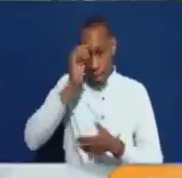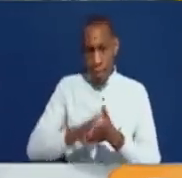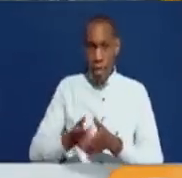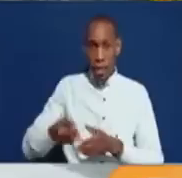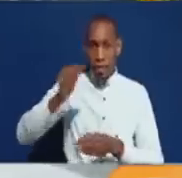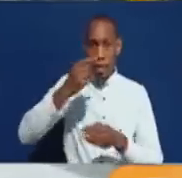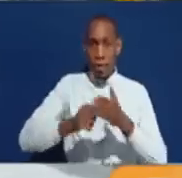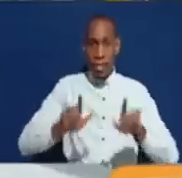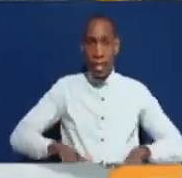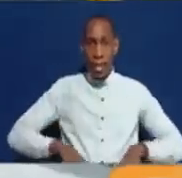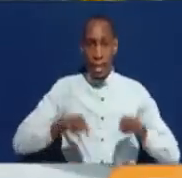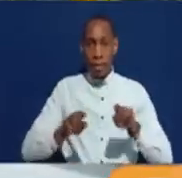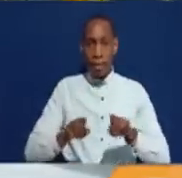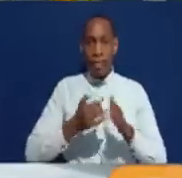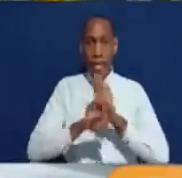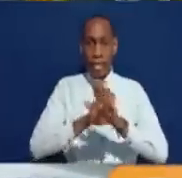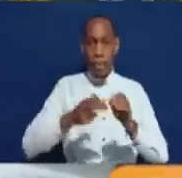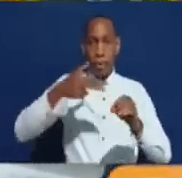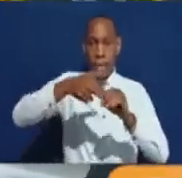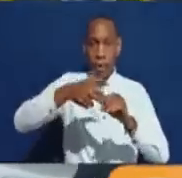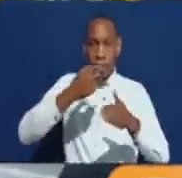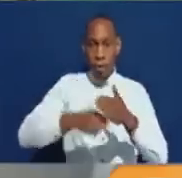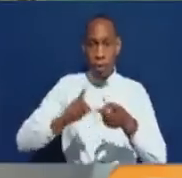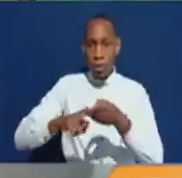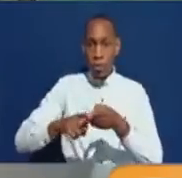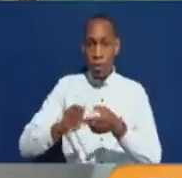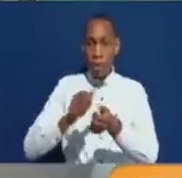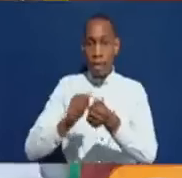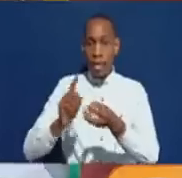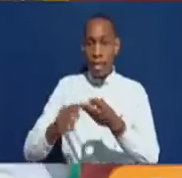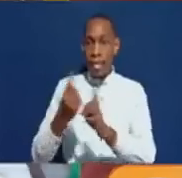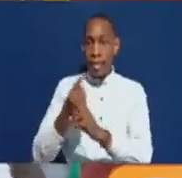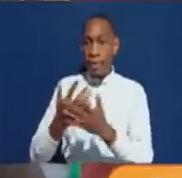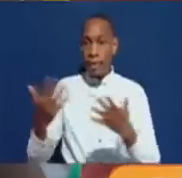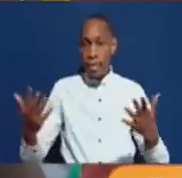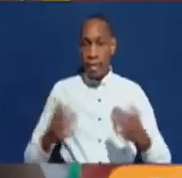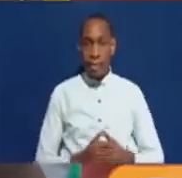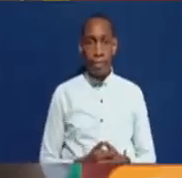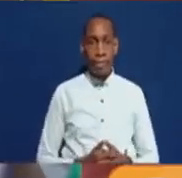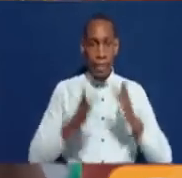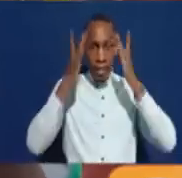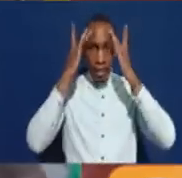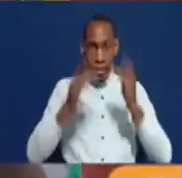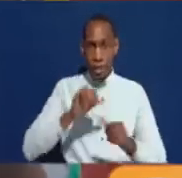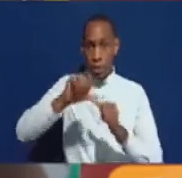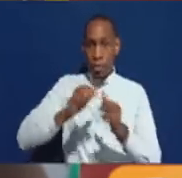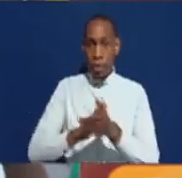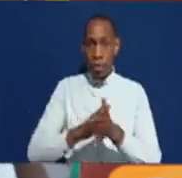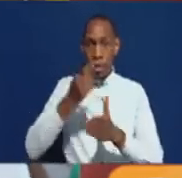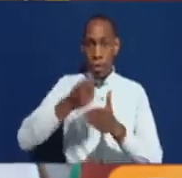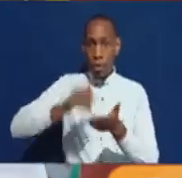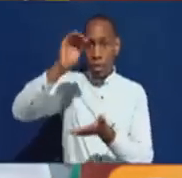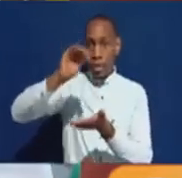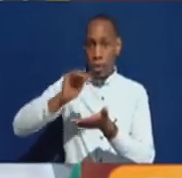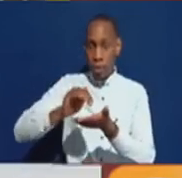gharama ya maisha kama vile mafuta ya petroli, unga na bidhaa zingine. And the decisions about some subsidies